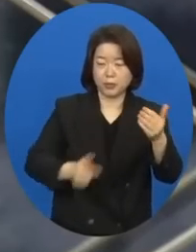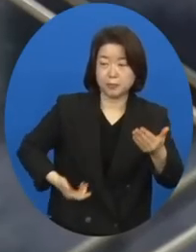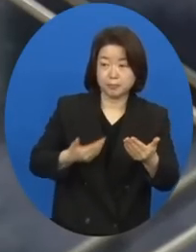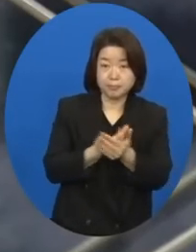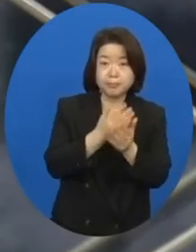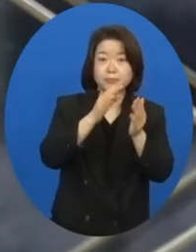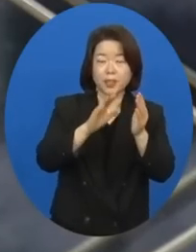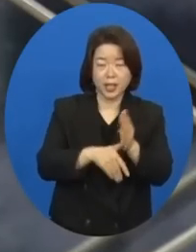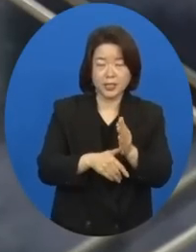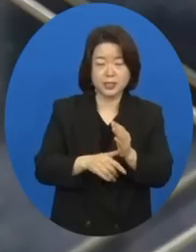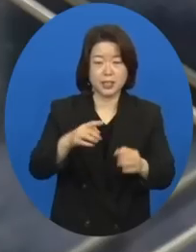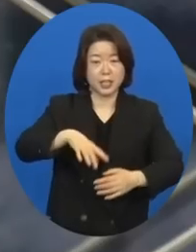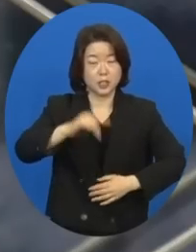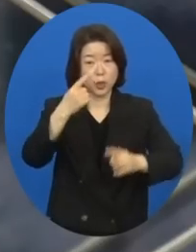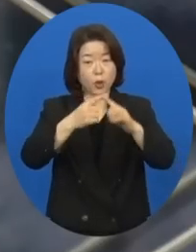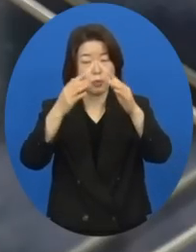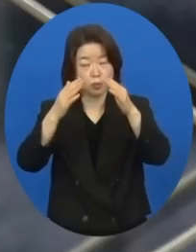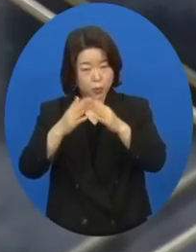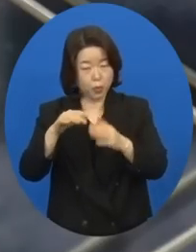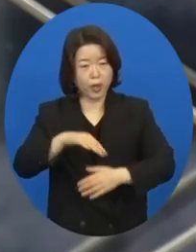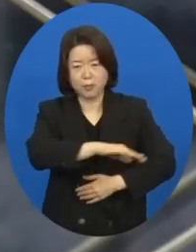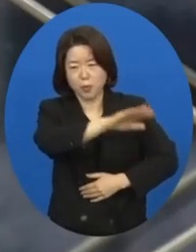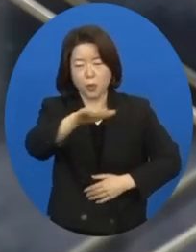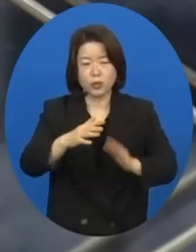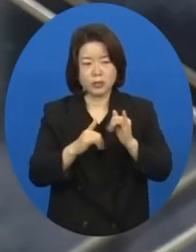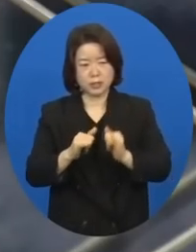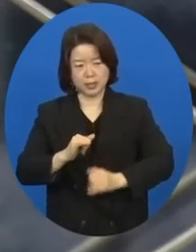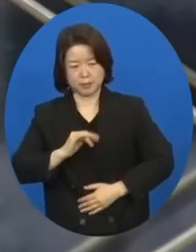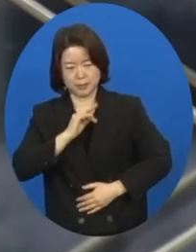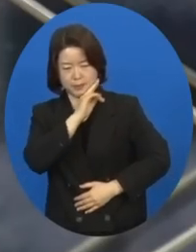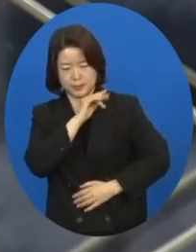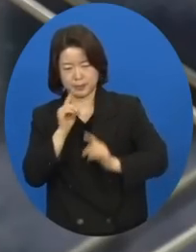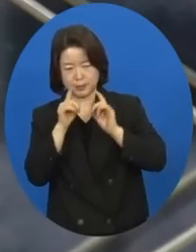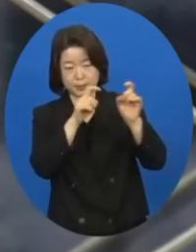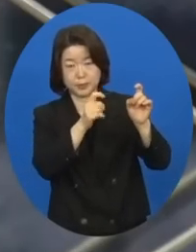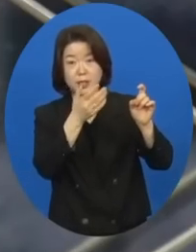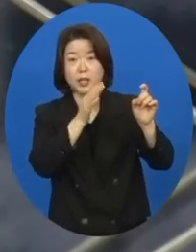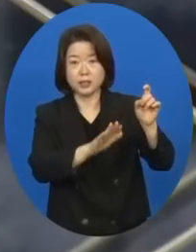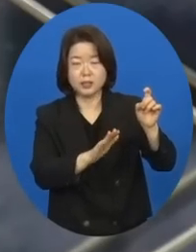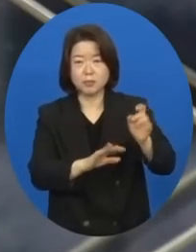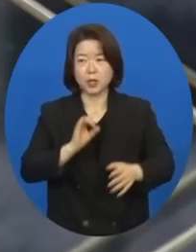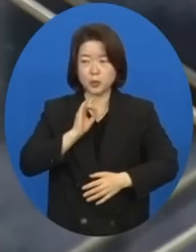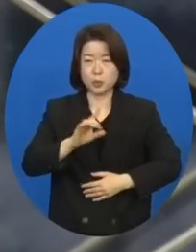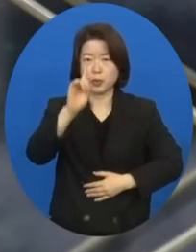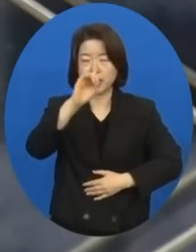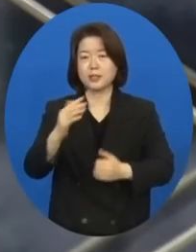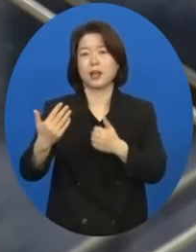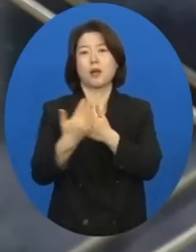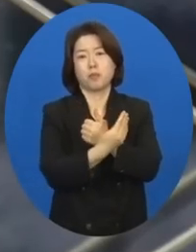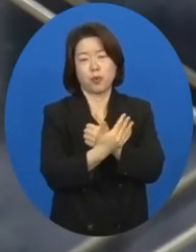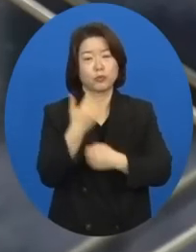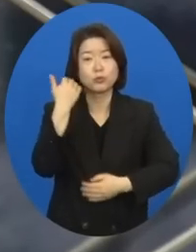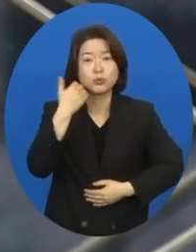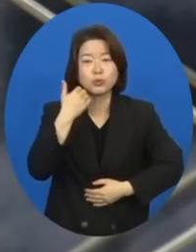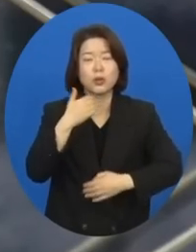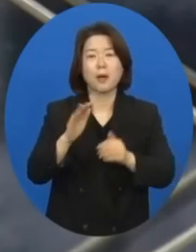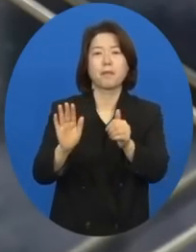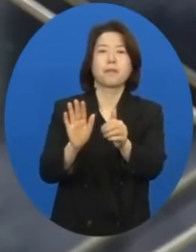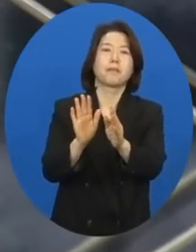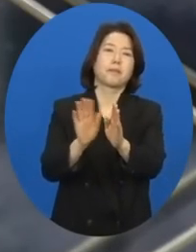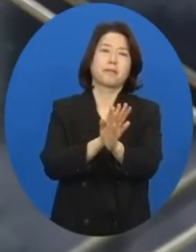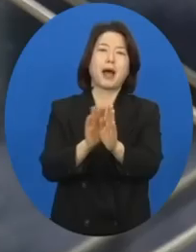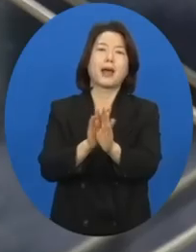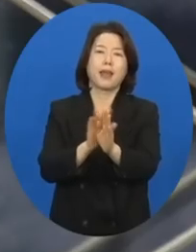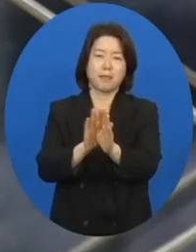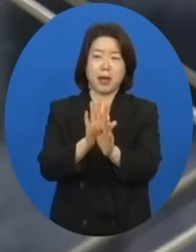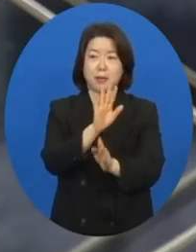사람들이, 아니 모든 사람들이 그를 미심쩍어 했지만 유일하게 그를 품어줬던 한 사람이 있죠. 바나바. 그가